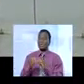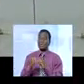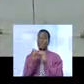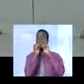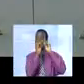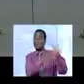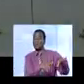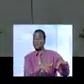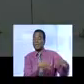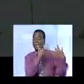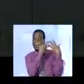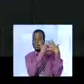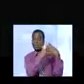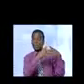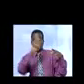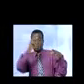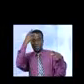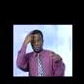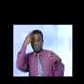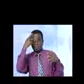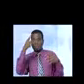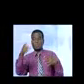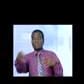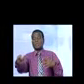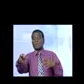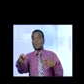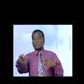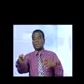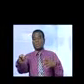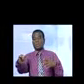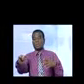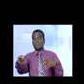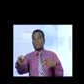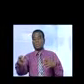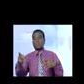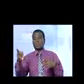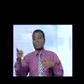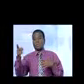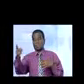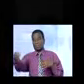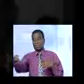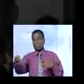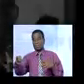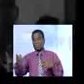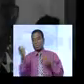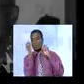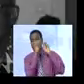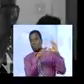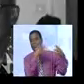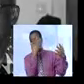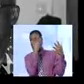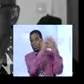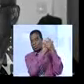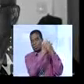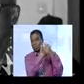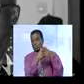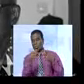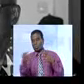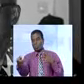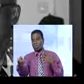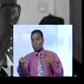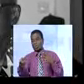d'hommes politiques. Mathieu Ekra, Jean-Baptiste Mokine, Bernadette Dié,